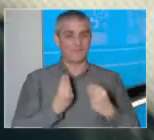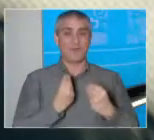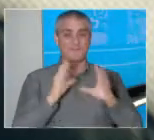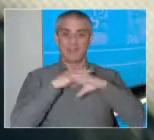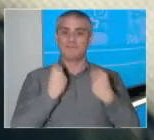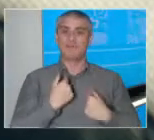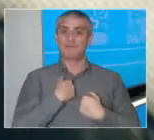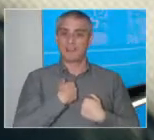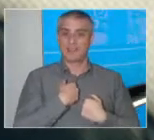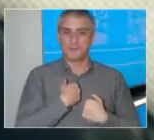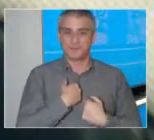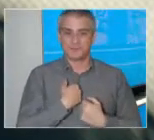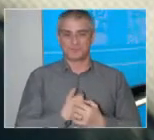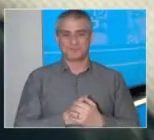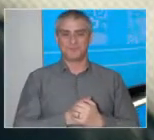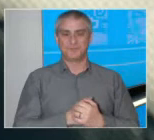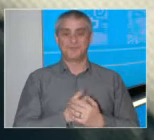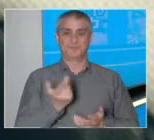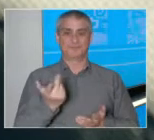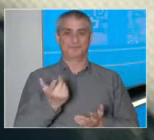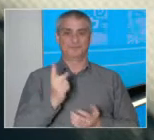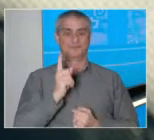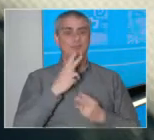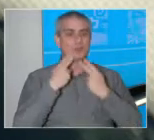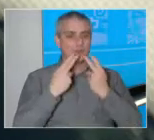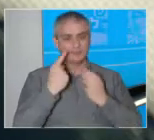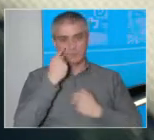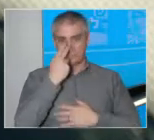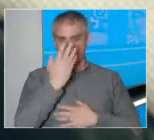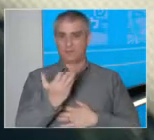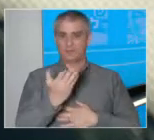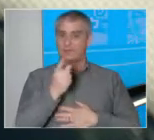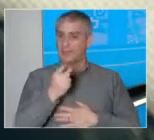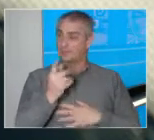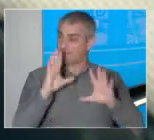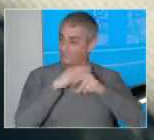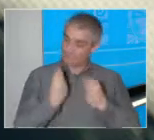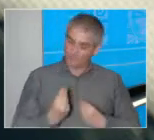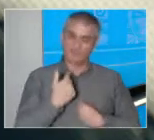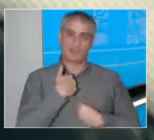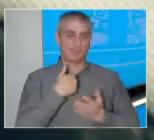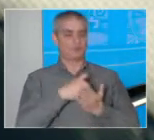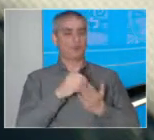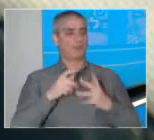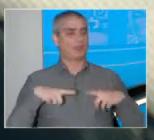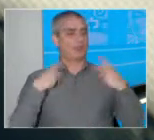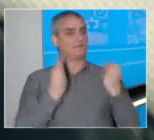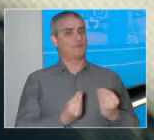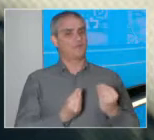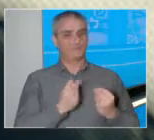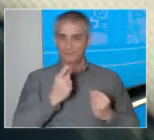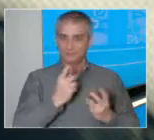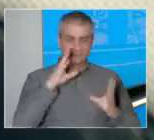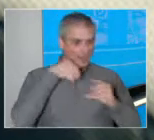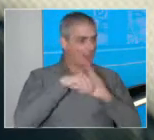זה אנחנו, תשמע. טוב, כן. בוא, אל תקדים בראש את התוצאה, בוא נראה. בוא נאמר. אבל הערב הטוב, אנחנו על המשך החיים הטובים. לא, אתם כאן